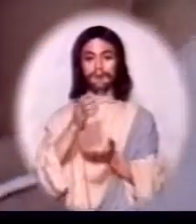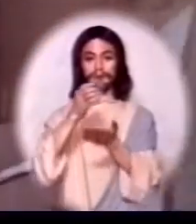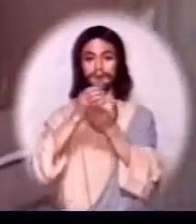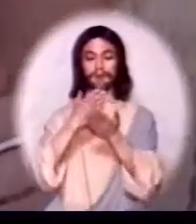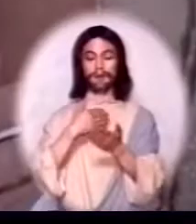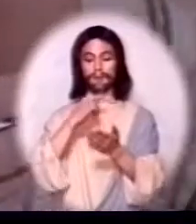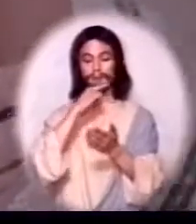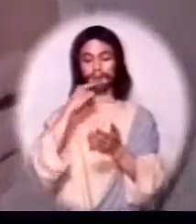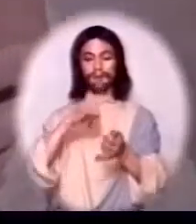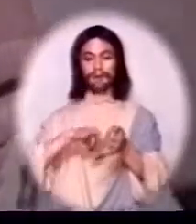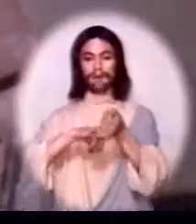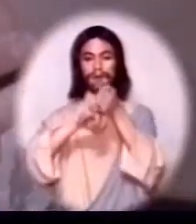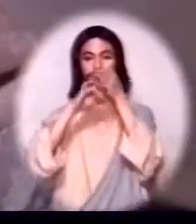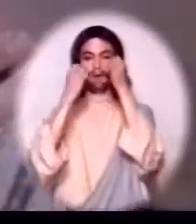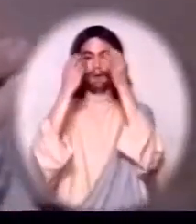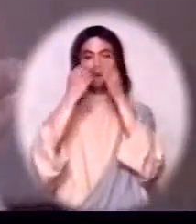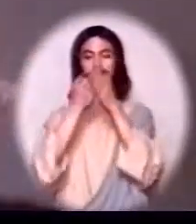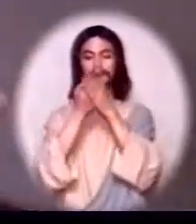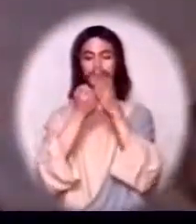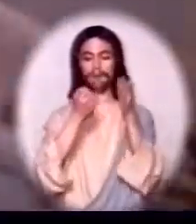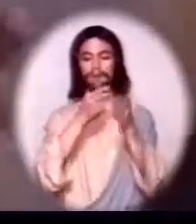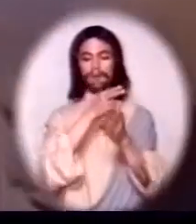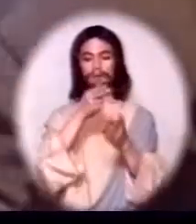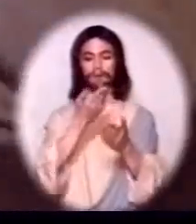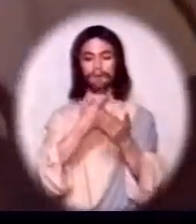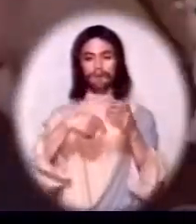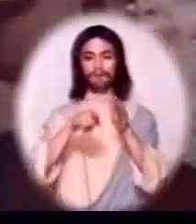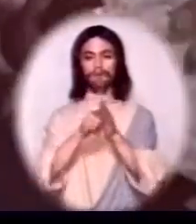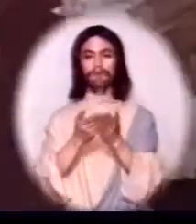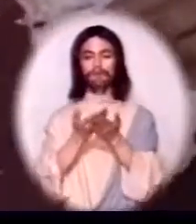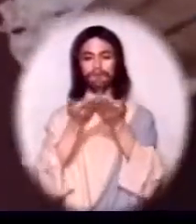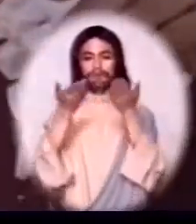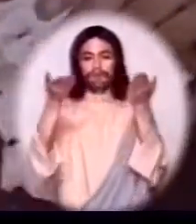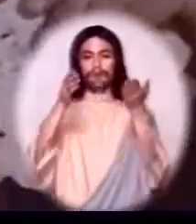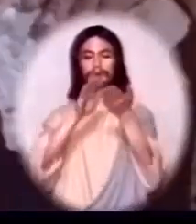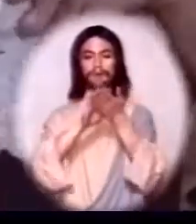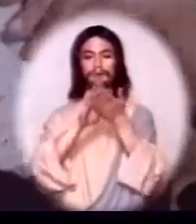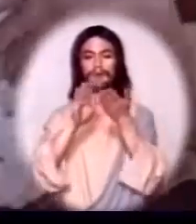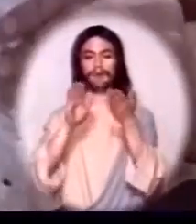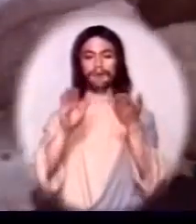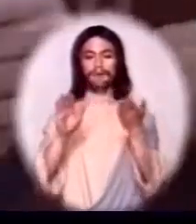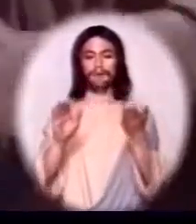이 잔은 내 피로 세우는 새 언약이니 곧 너희를 위하여 붓는 것이라.